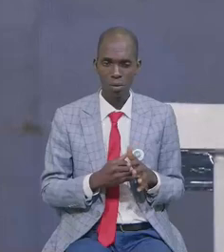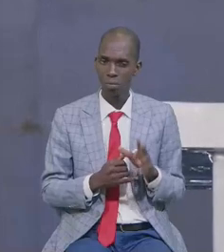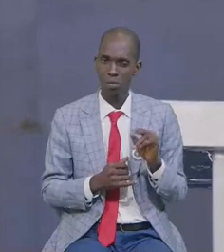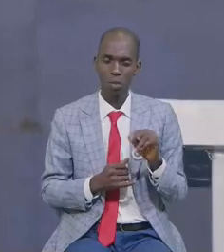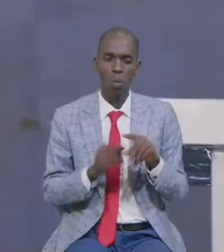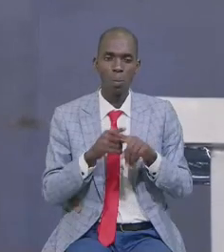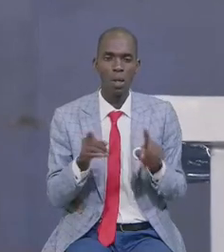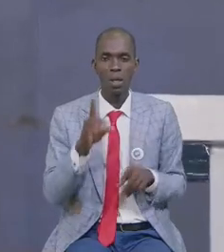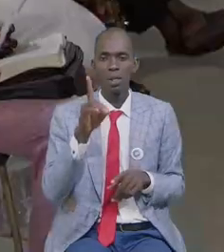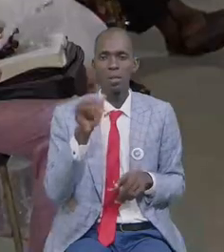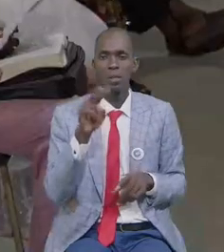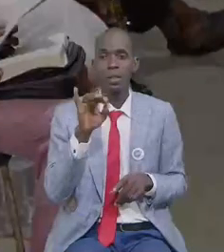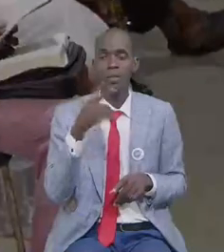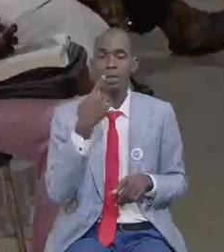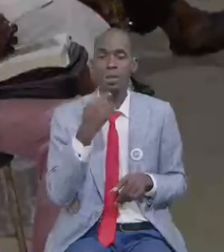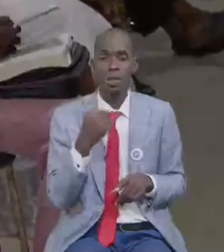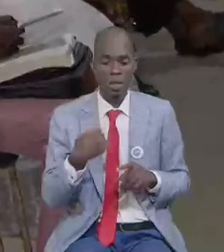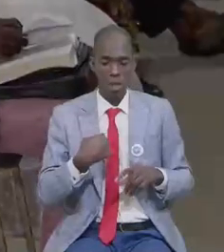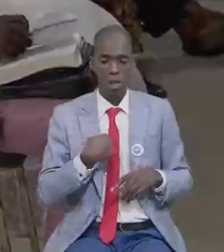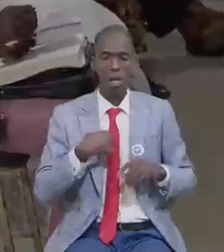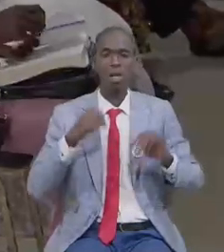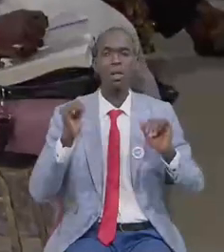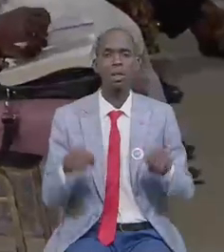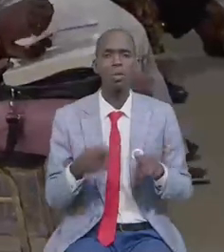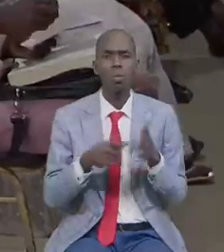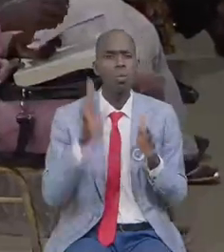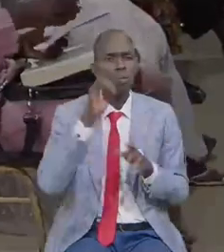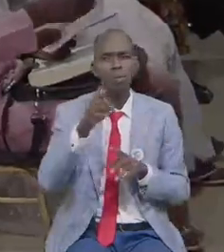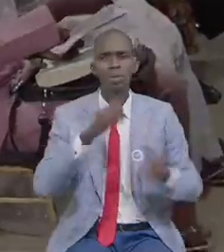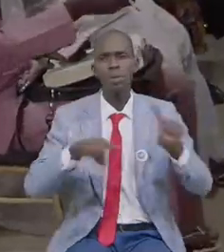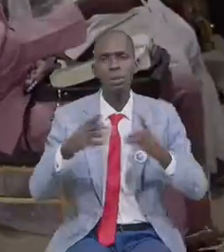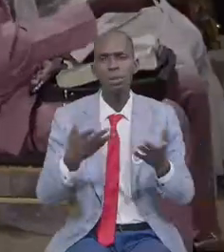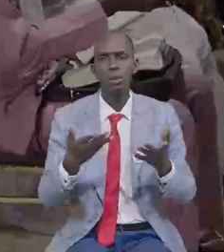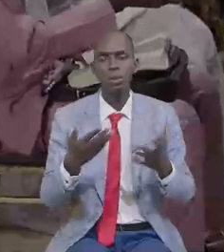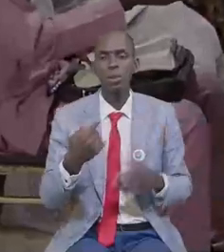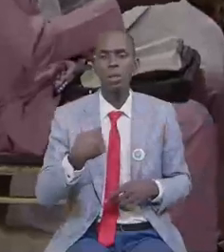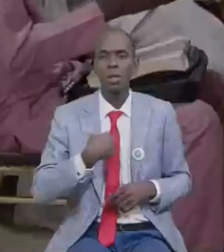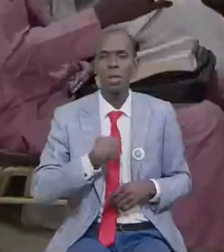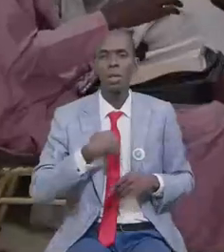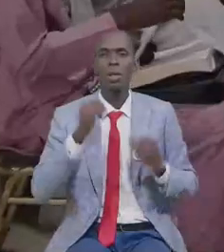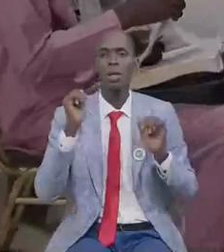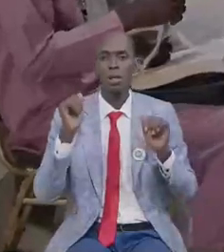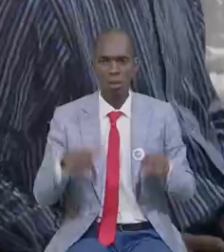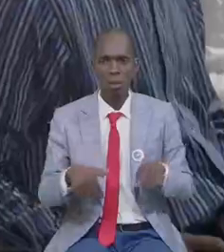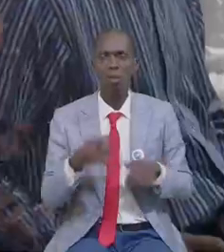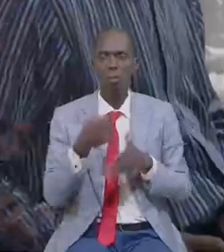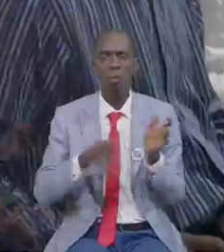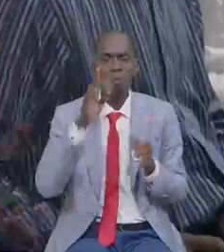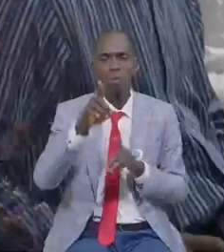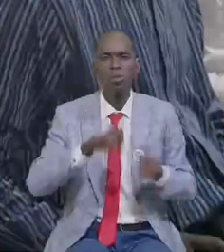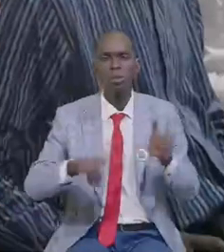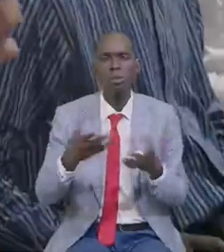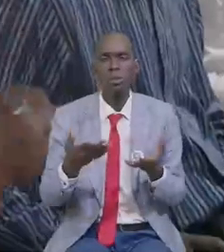dit, je peux. Qu'est-ce que toi tu dis? J'ai dit, qu'est-ce que toi tu dis?